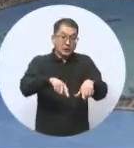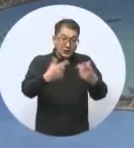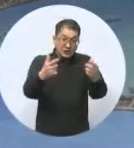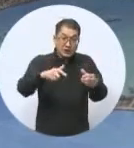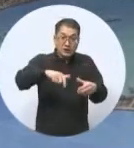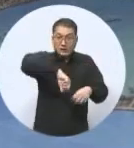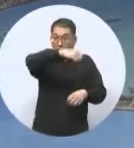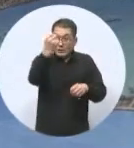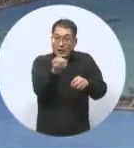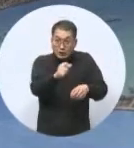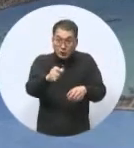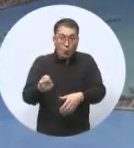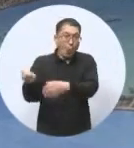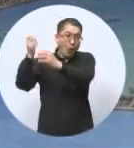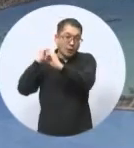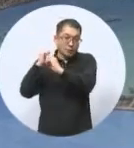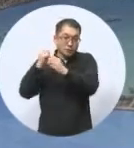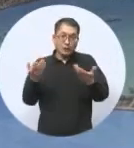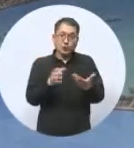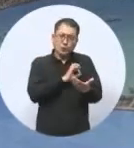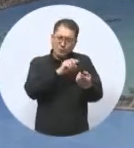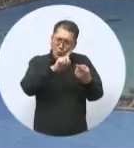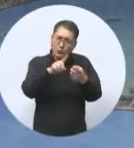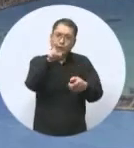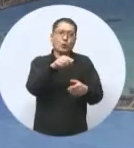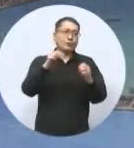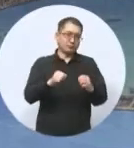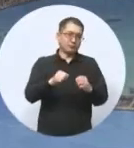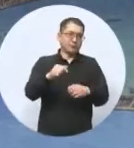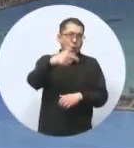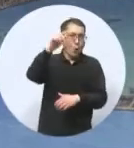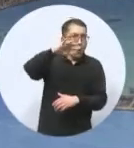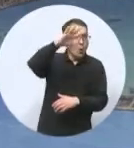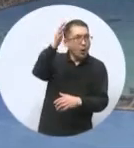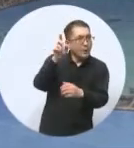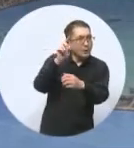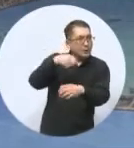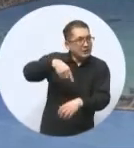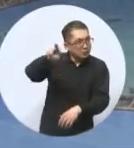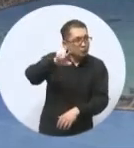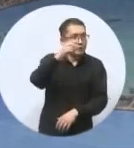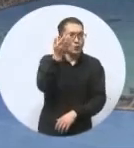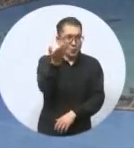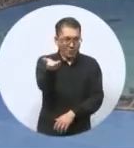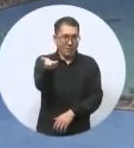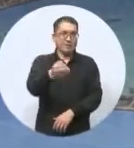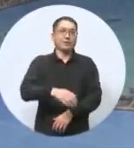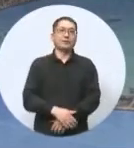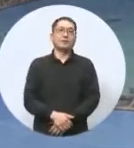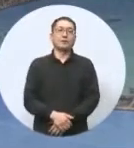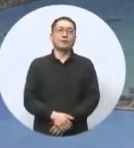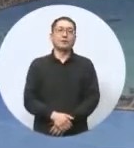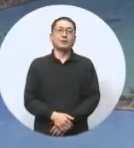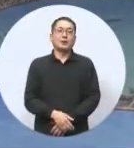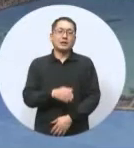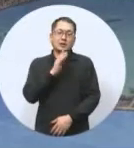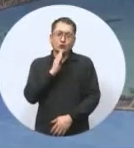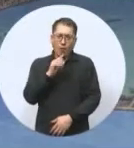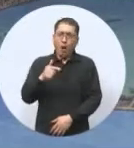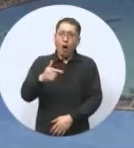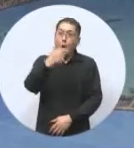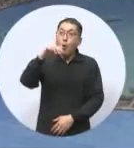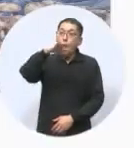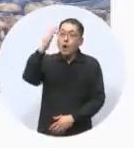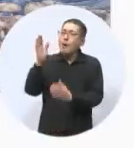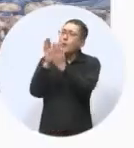いだ職人風の人がいますね。大山へ向かうのでしょうか。実は大山詣